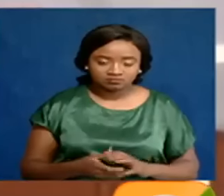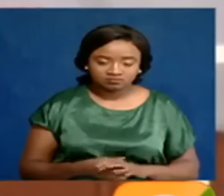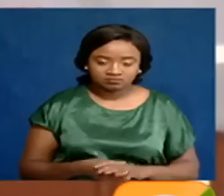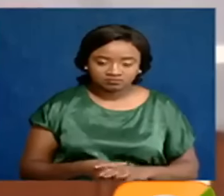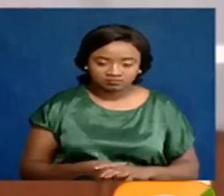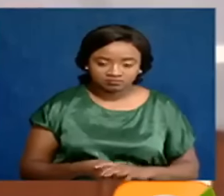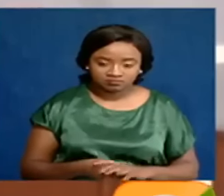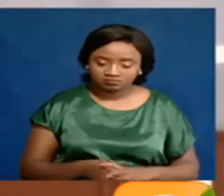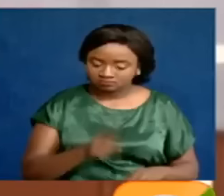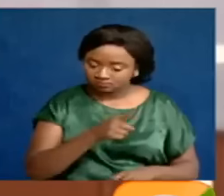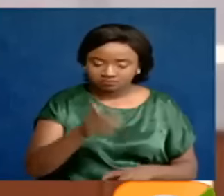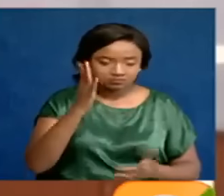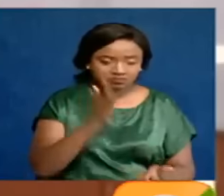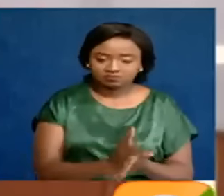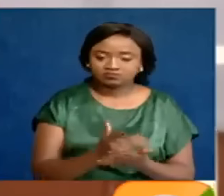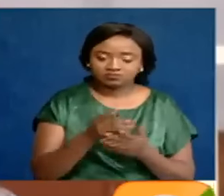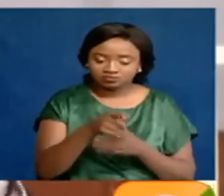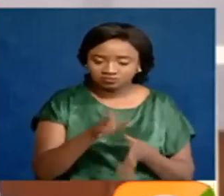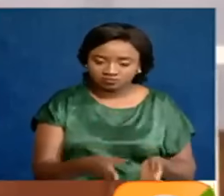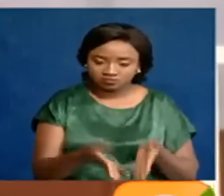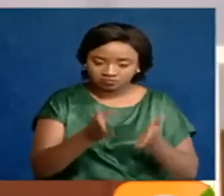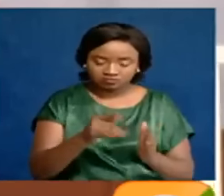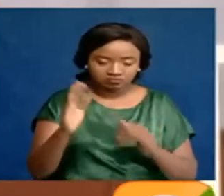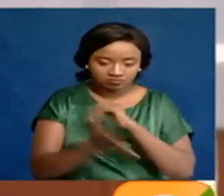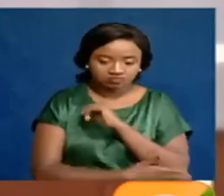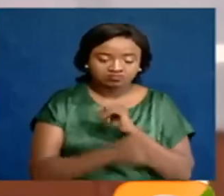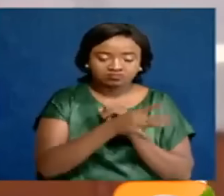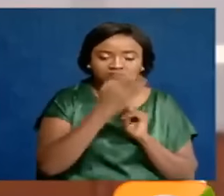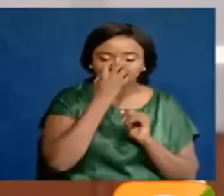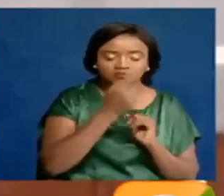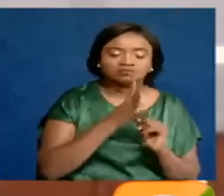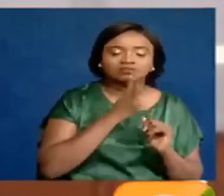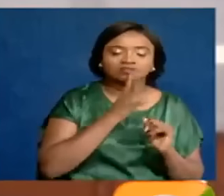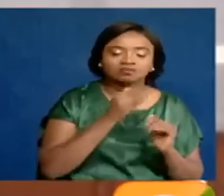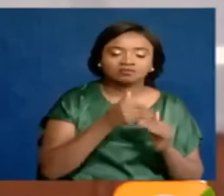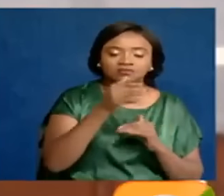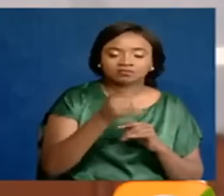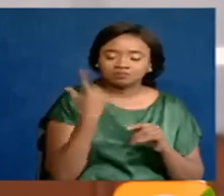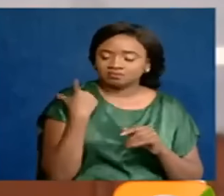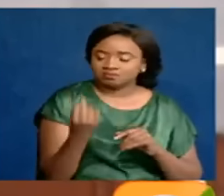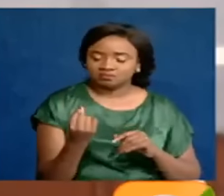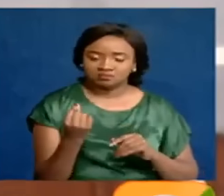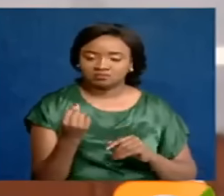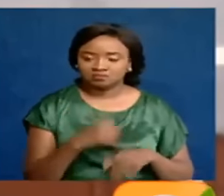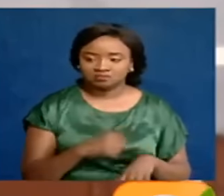Hiyo ilikuwa ni maneno ya mbele. He only responded after that suspect